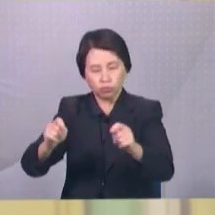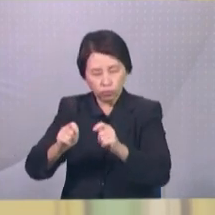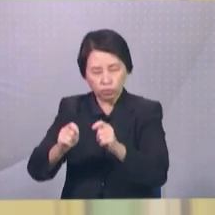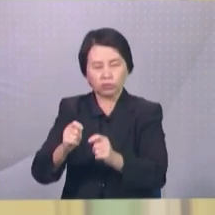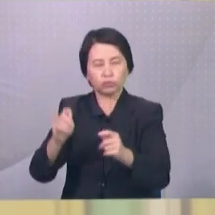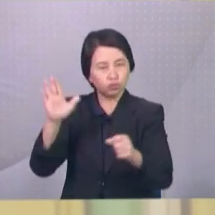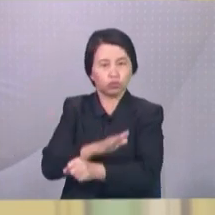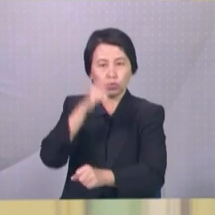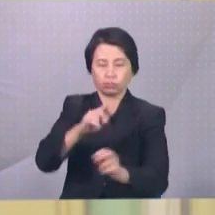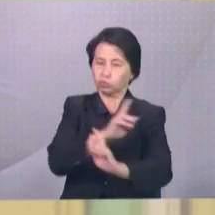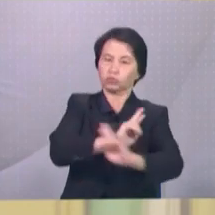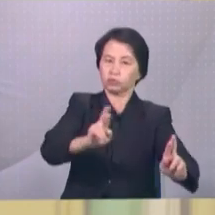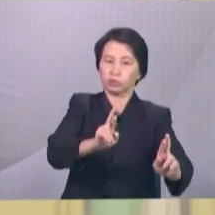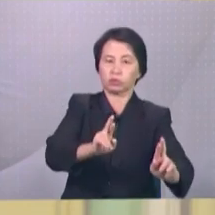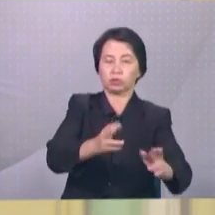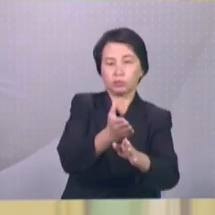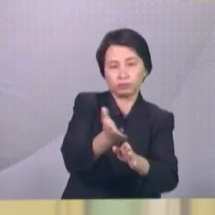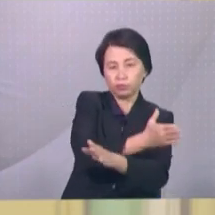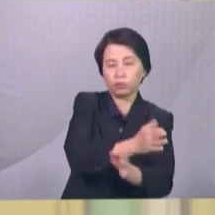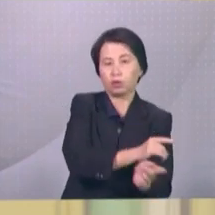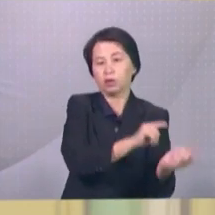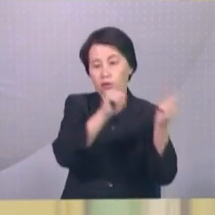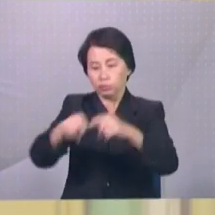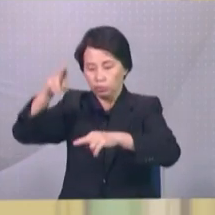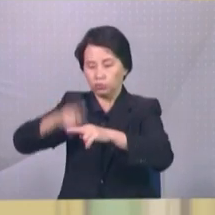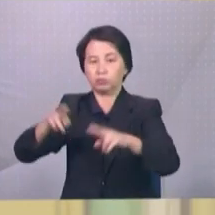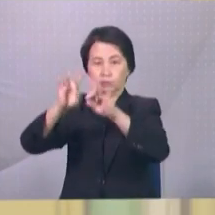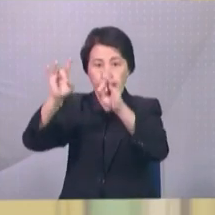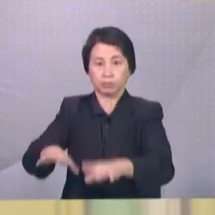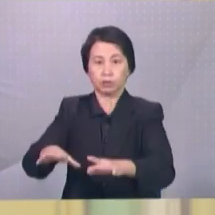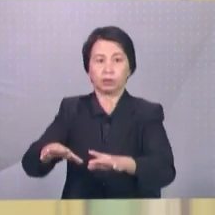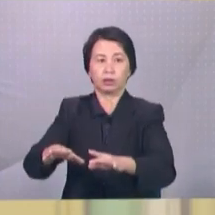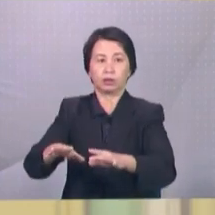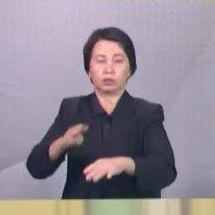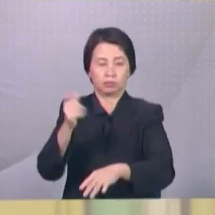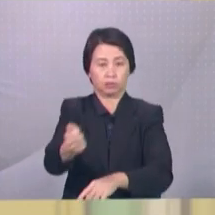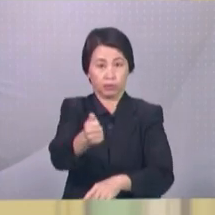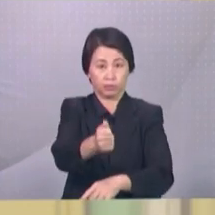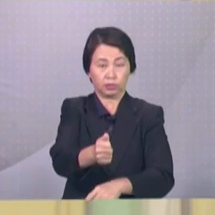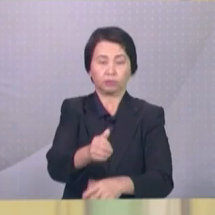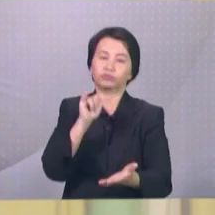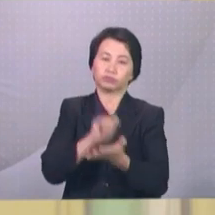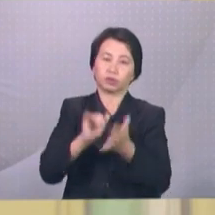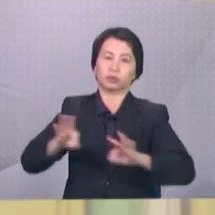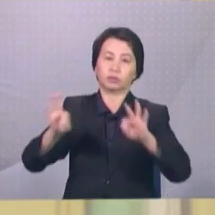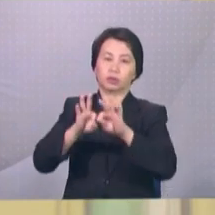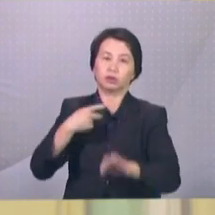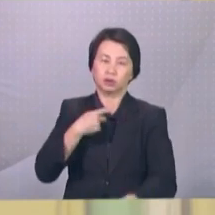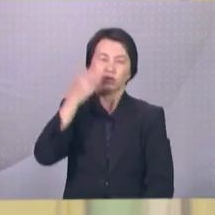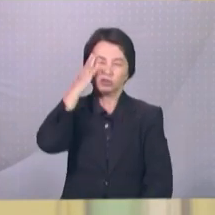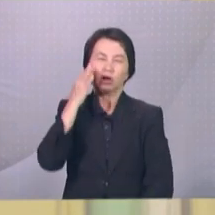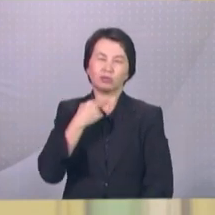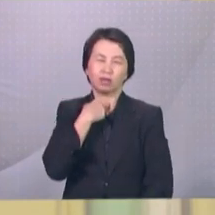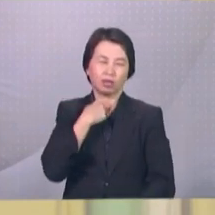mereka membuat persediaan sebelum mereka menduduki peperiksaan masing-masing. Itu penting, ya. Kita sedar kekangan yang